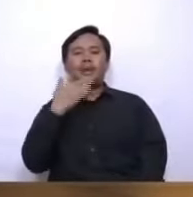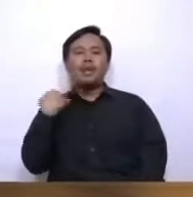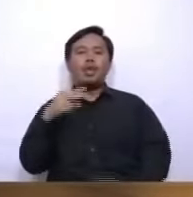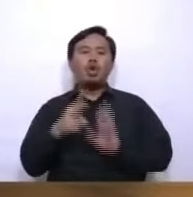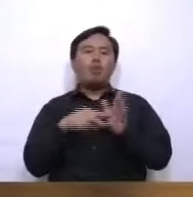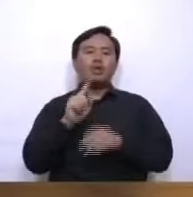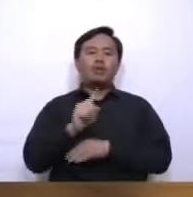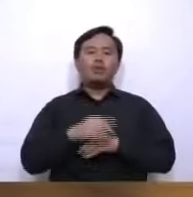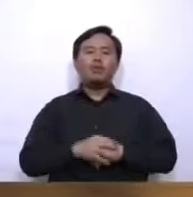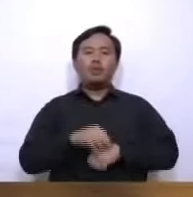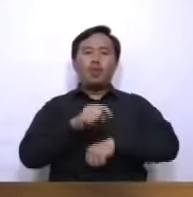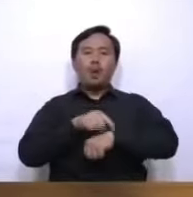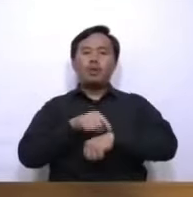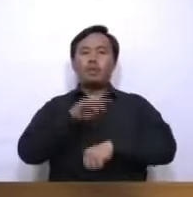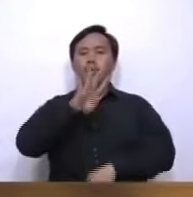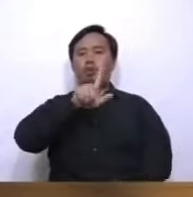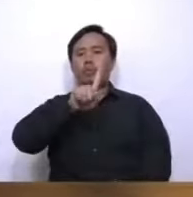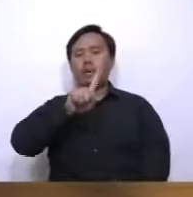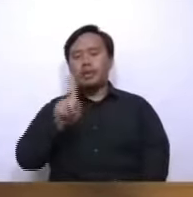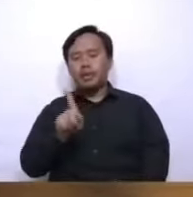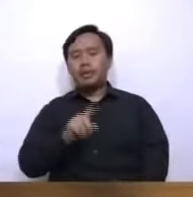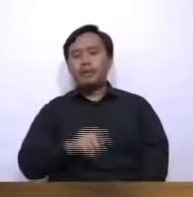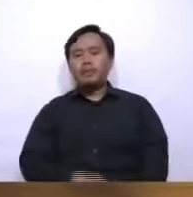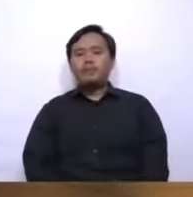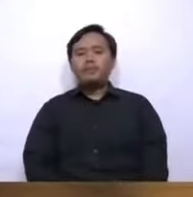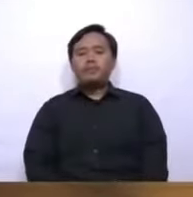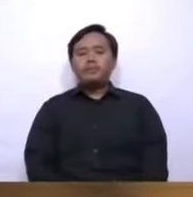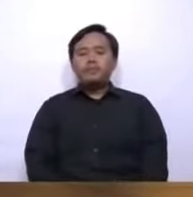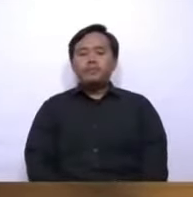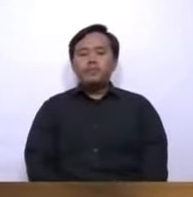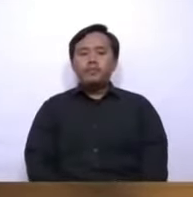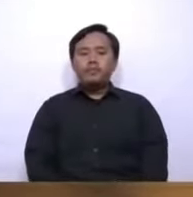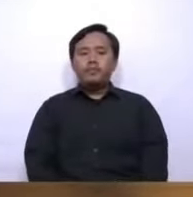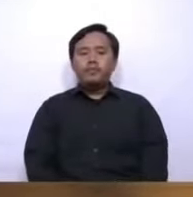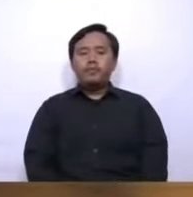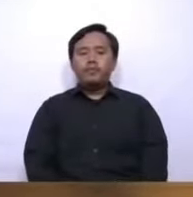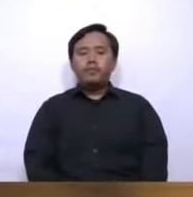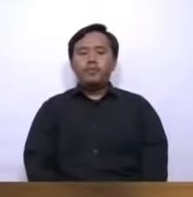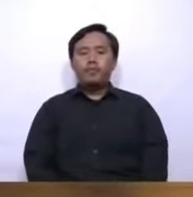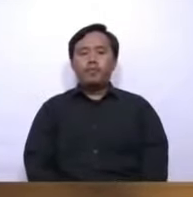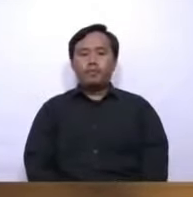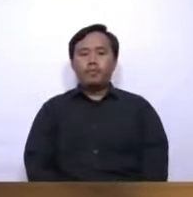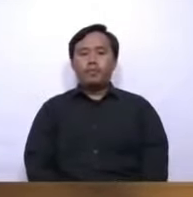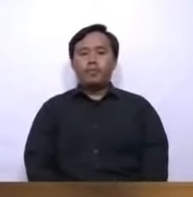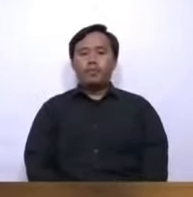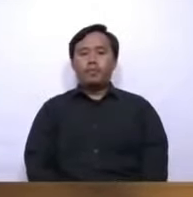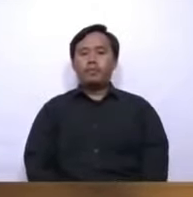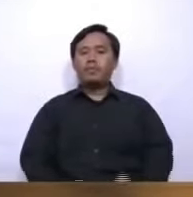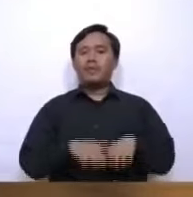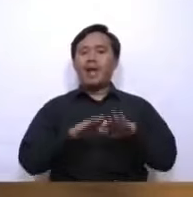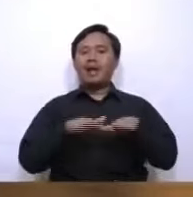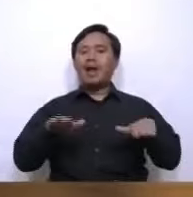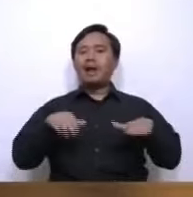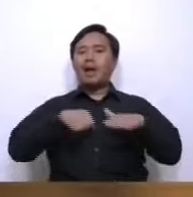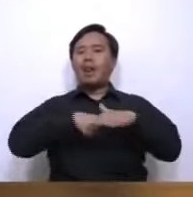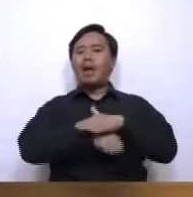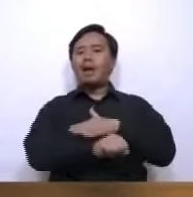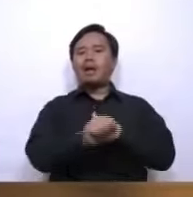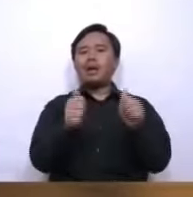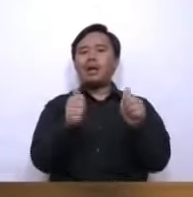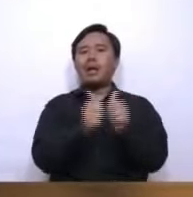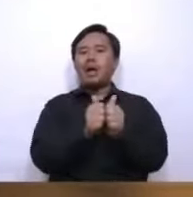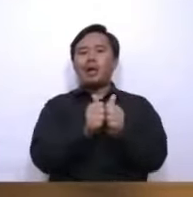Waktu Anda 45 detik, silakan. Peristiwa pada anak-anak yang terlahir bukan dari pernikahan yang sah